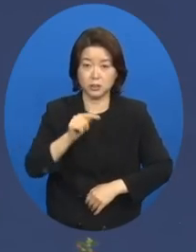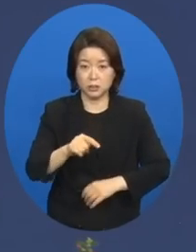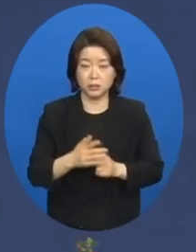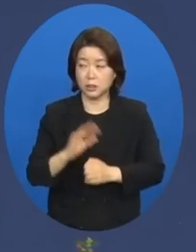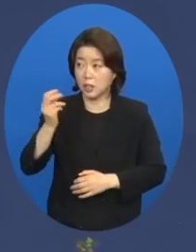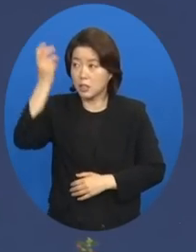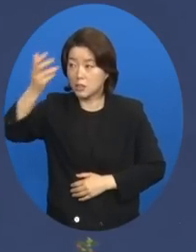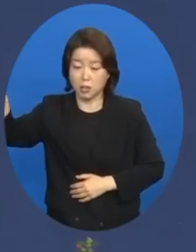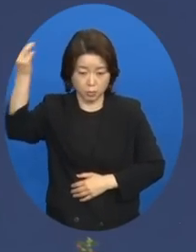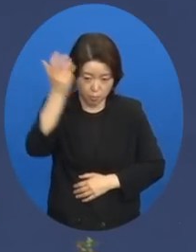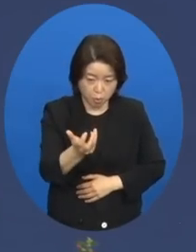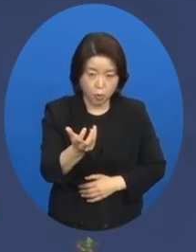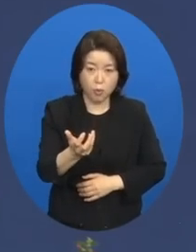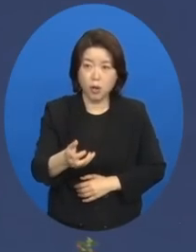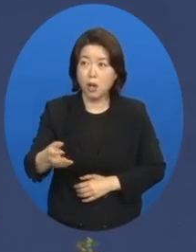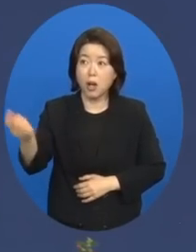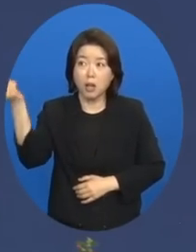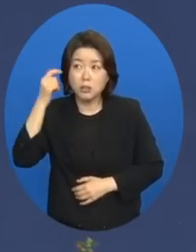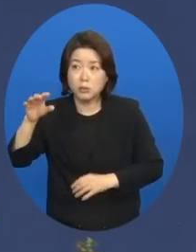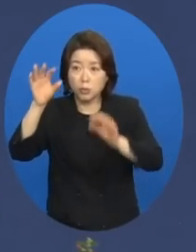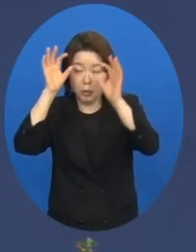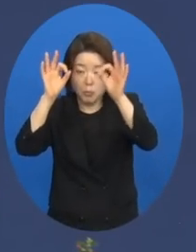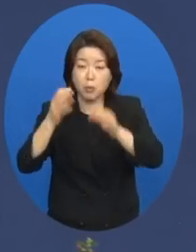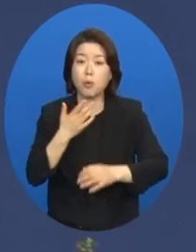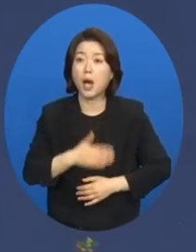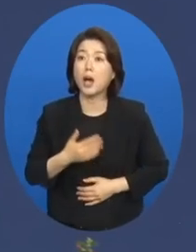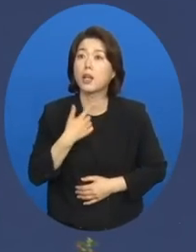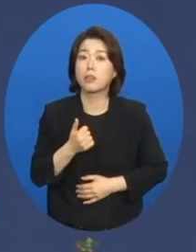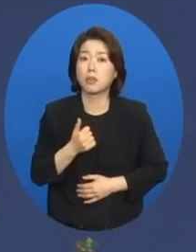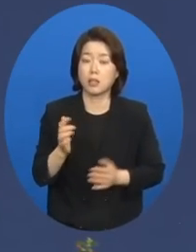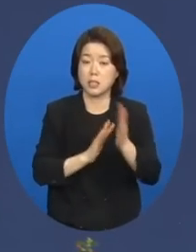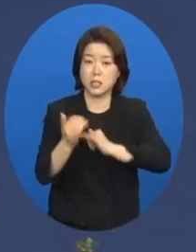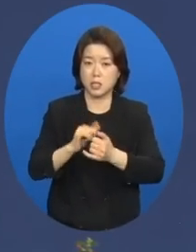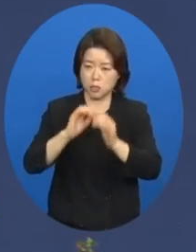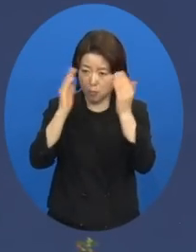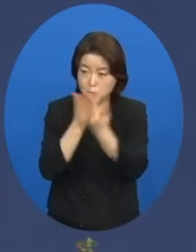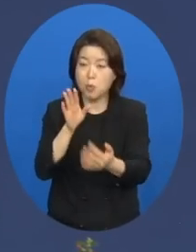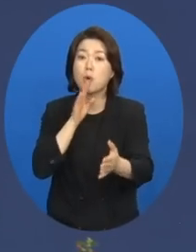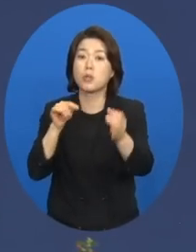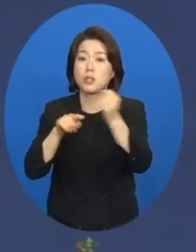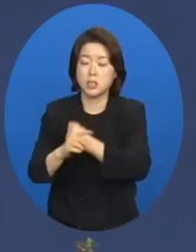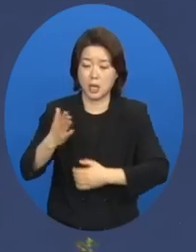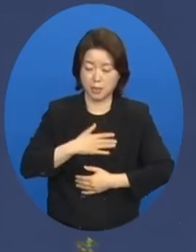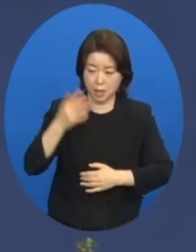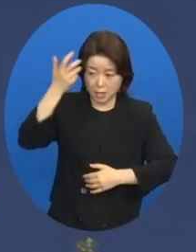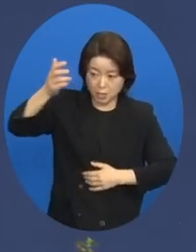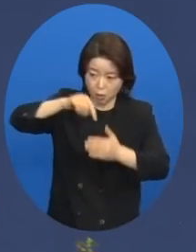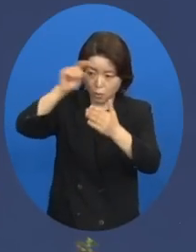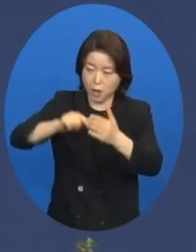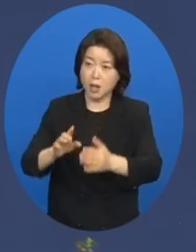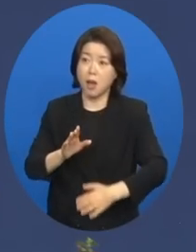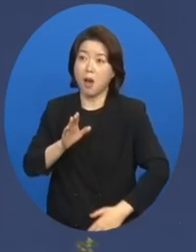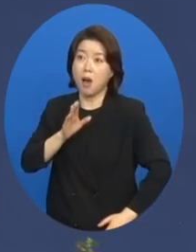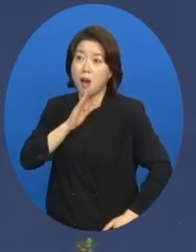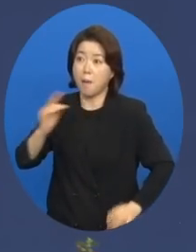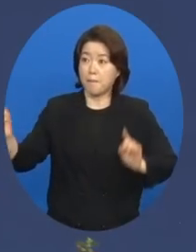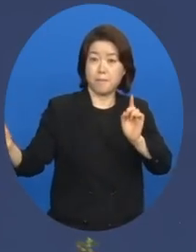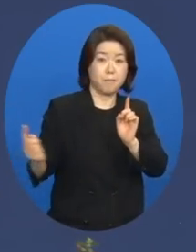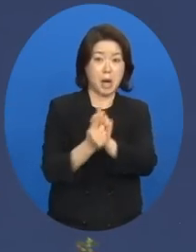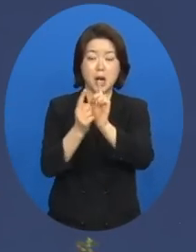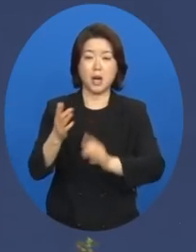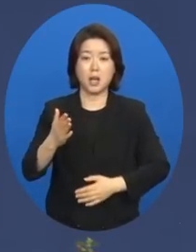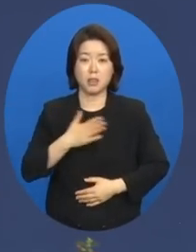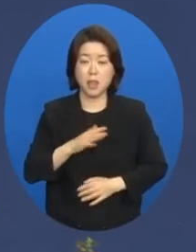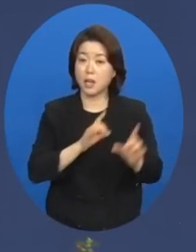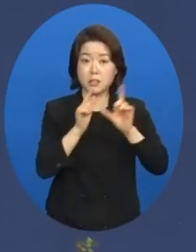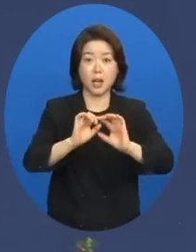성령이 오시니까 듣고 보고 알았던 예수님의 그 모든 진리가 내 영혼 안에 실제가 되어서 이제는 내가 사는